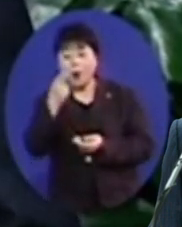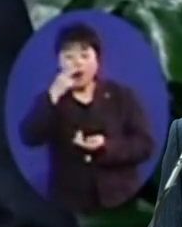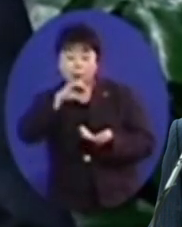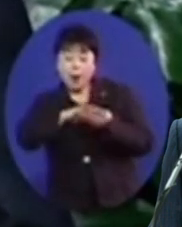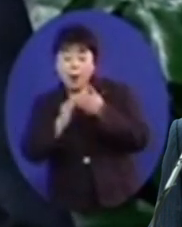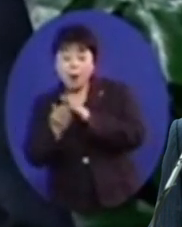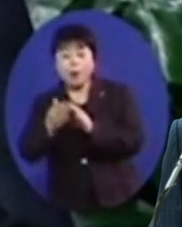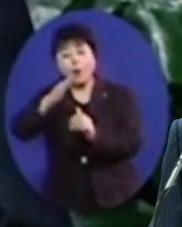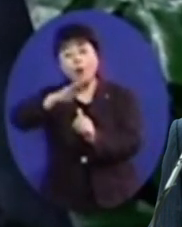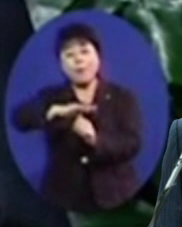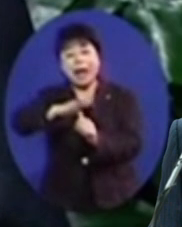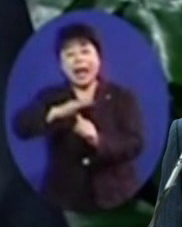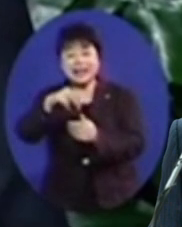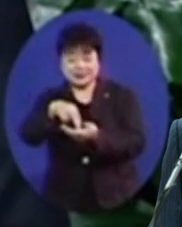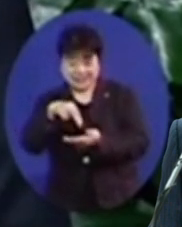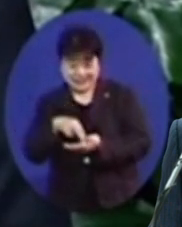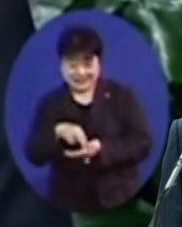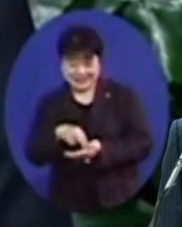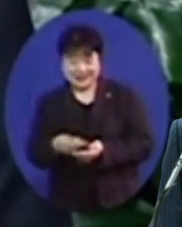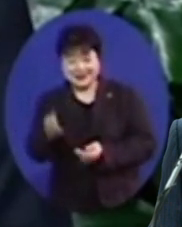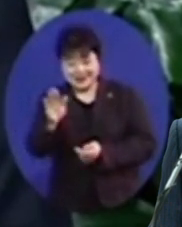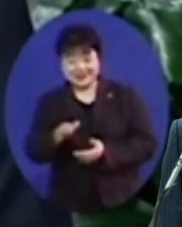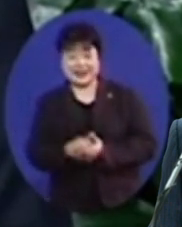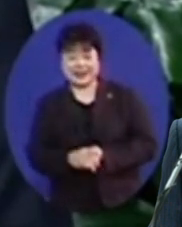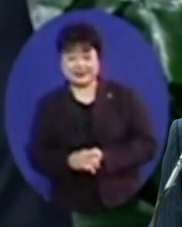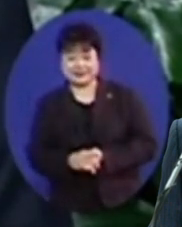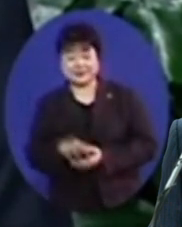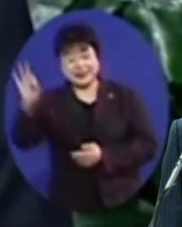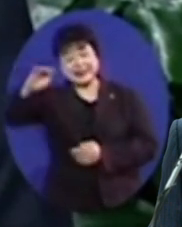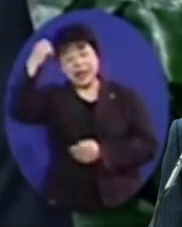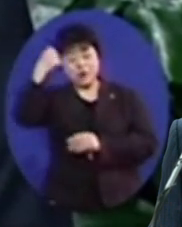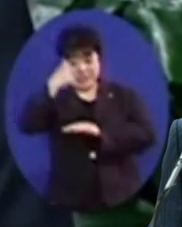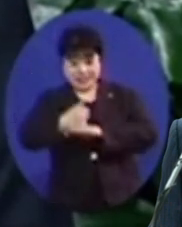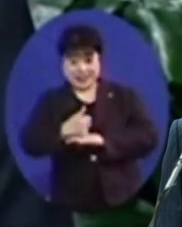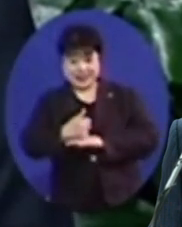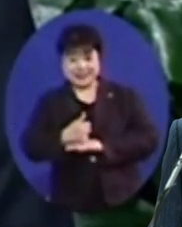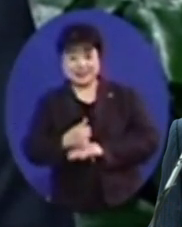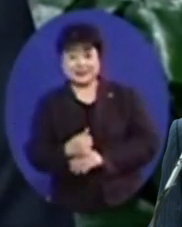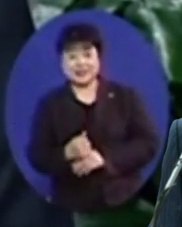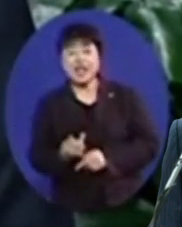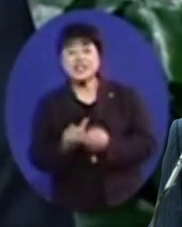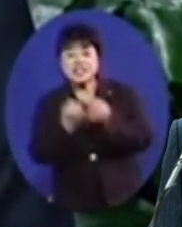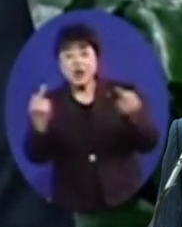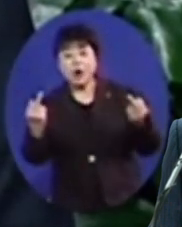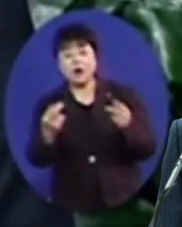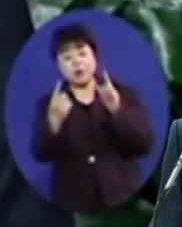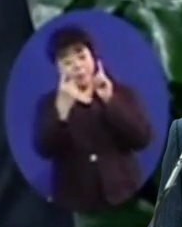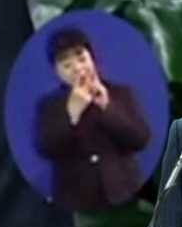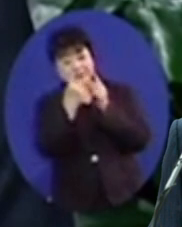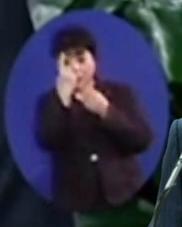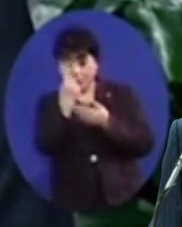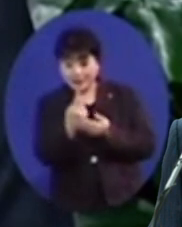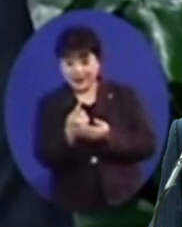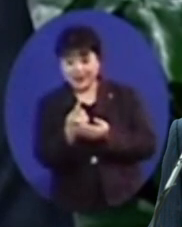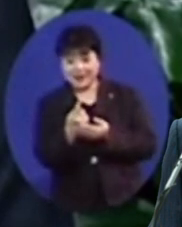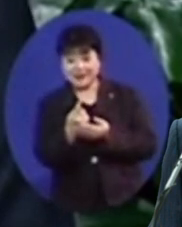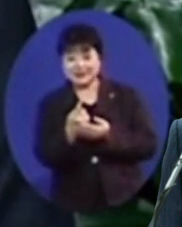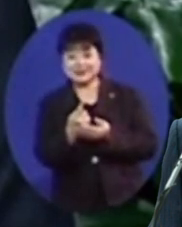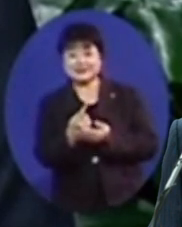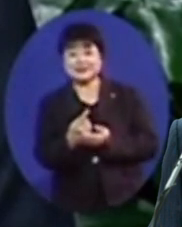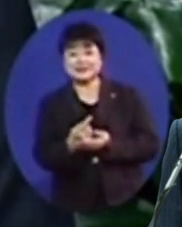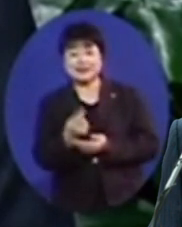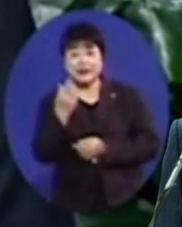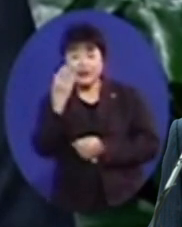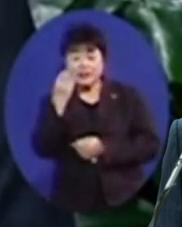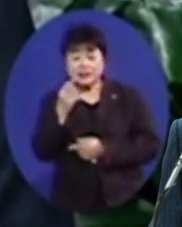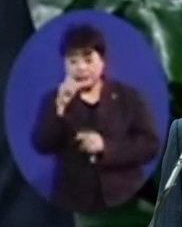초립동입니다. 그런 다윗이 형들 면회 왔다가 이 상황을